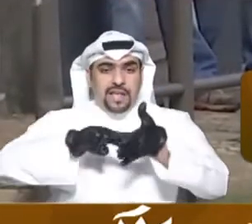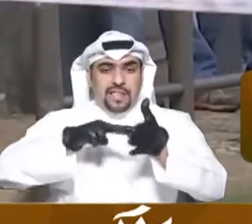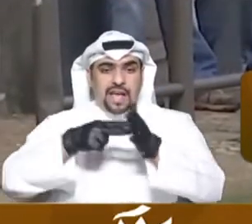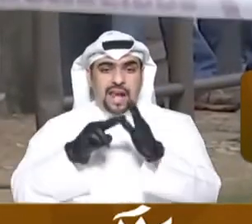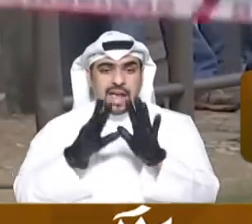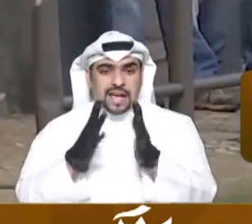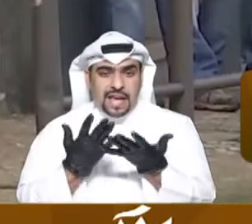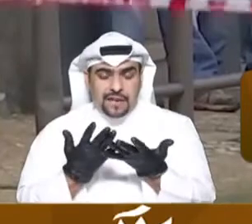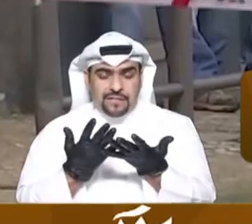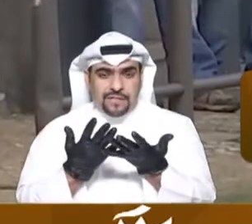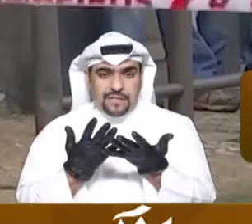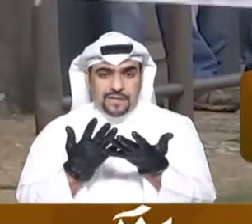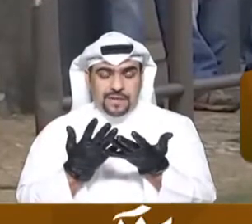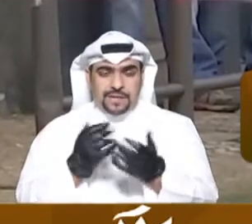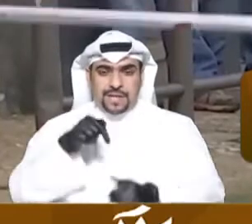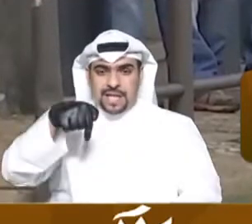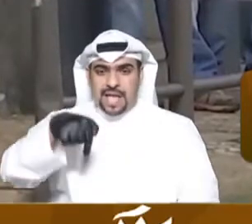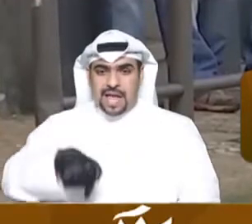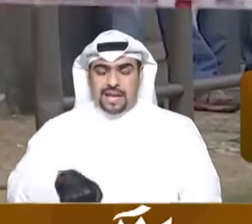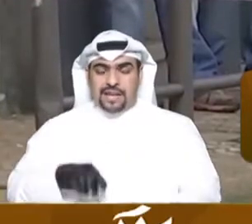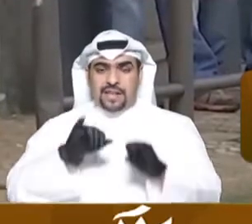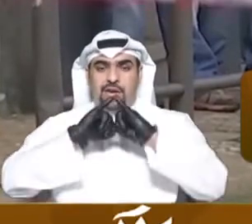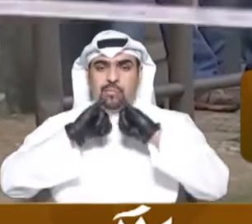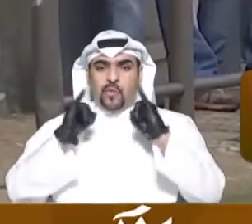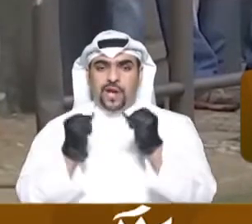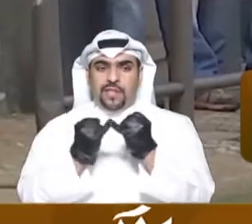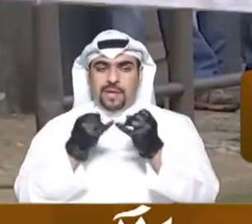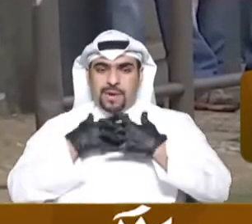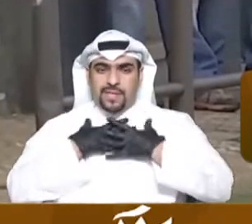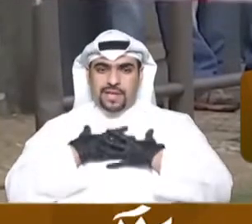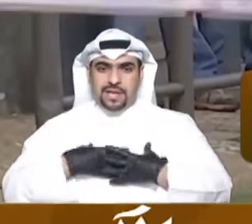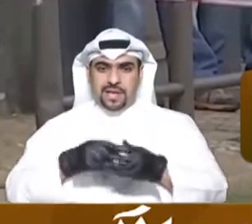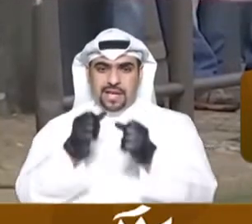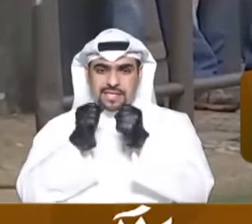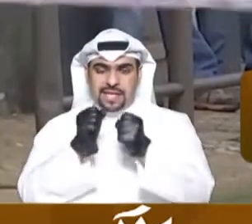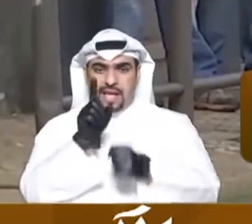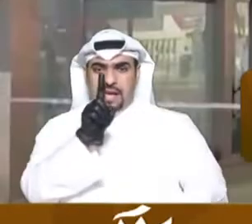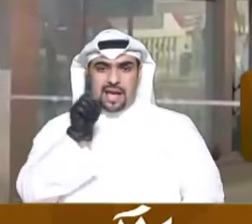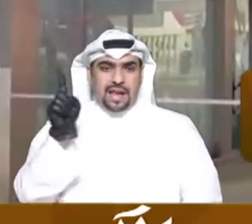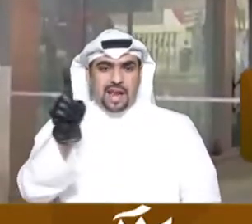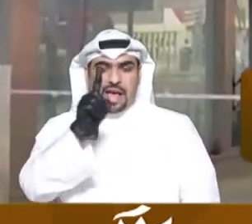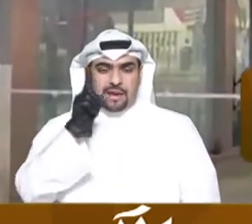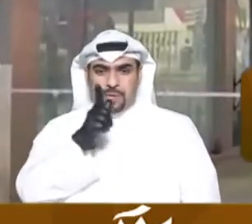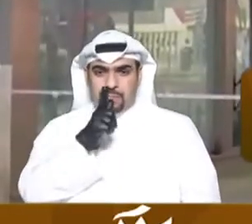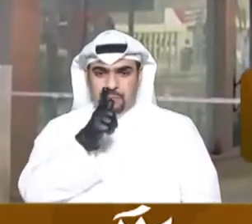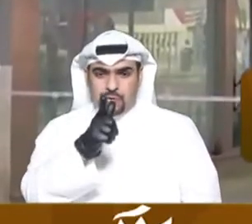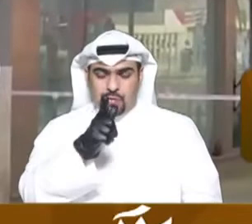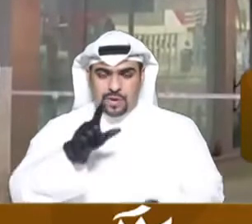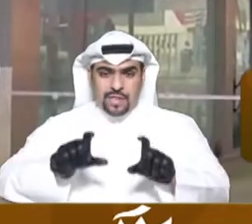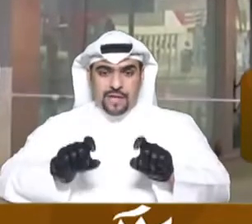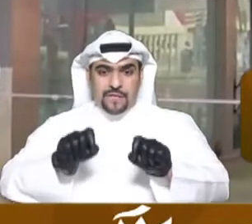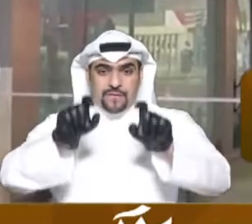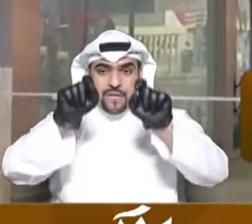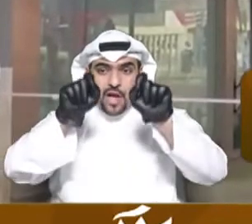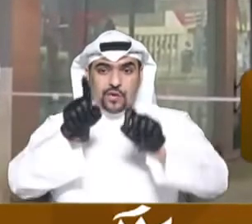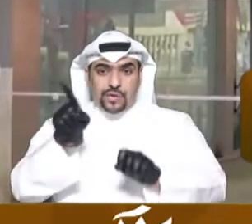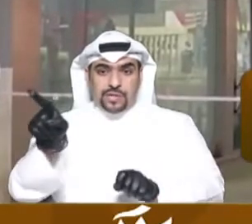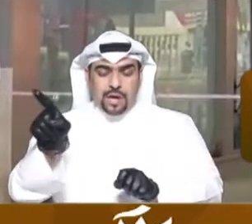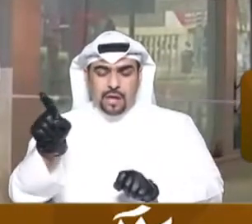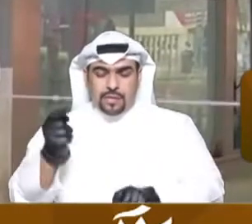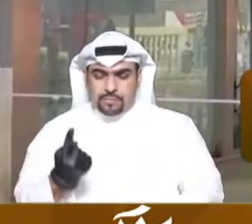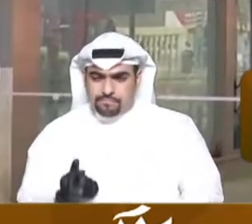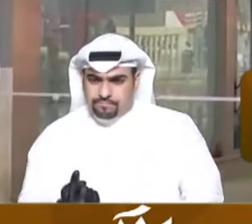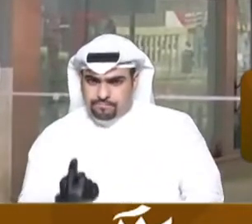الجمعية العامة للأمم المتحدة. ومنظمة الصحة العالمية تؤكد أن الفيروس مصدر حيواني، لكنها لا